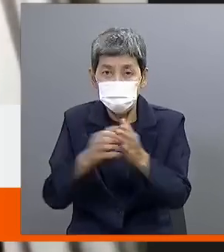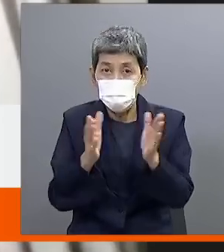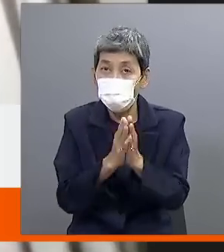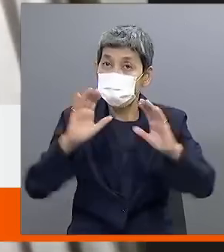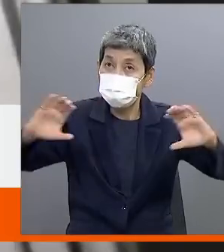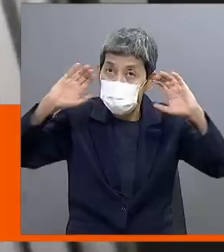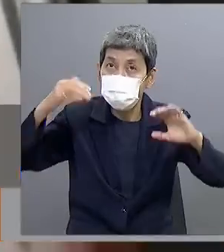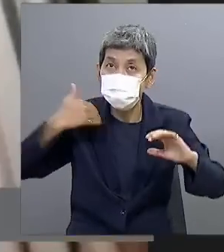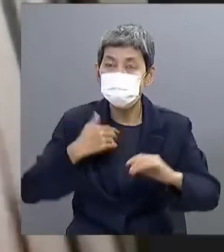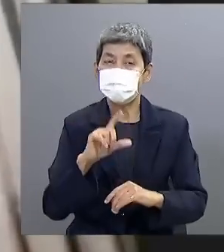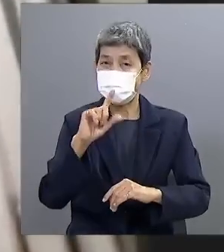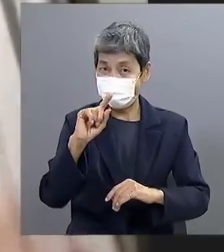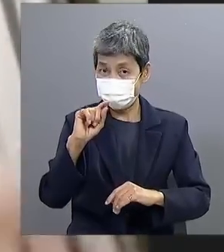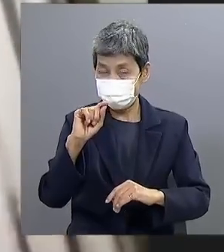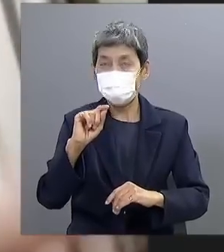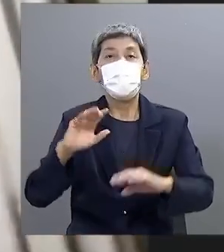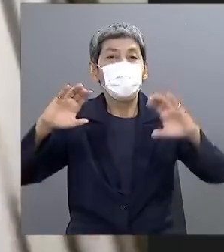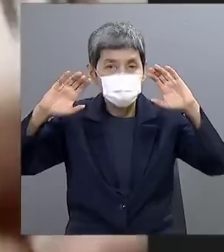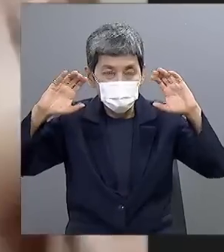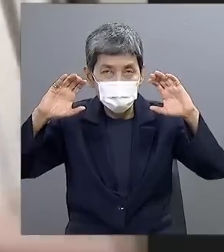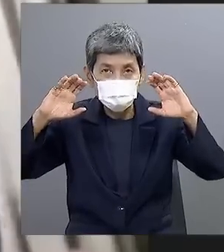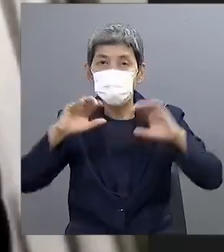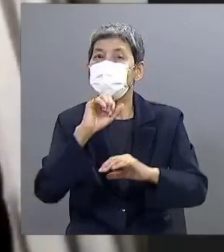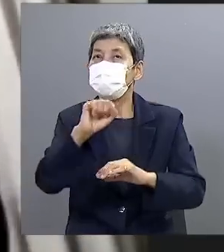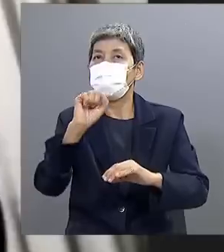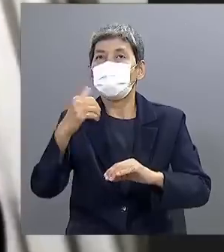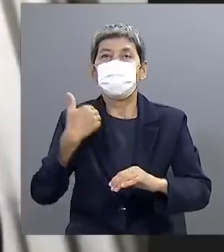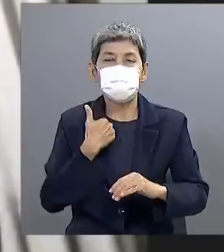พรรครัฐบาลในสภาผู้แทนราษฎรมีเสียง